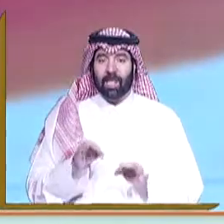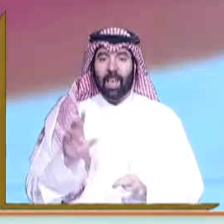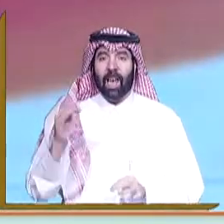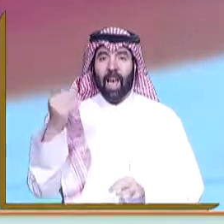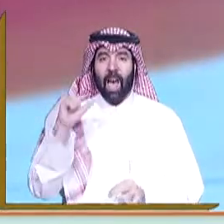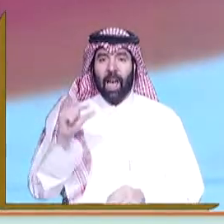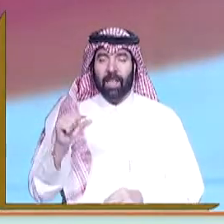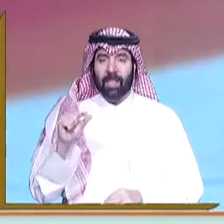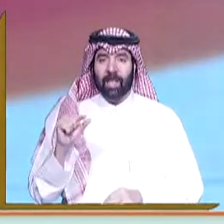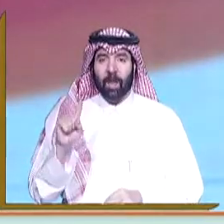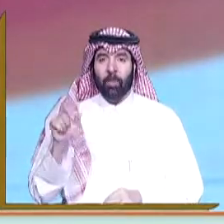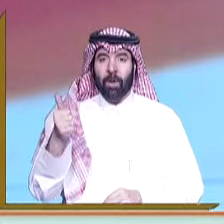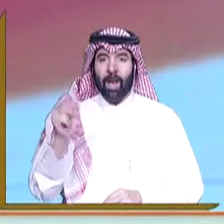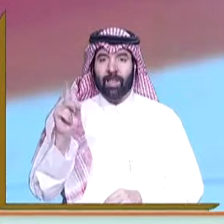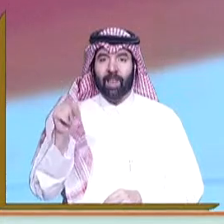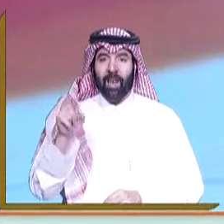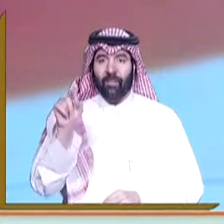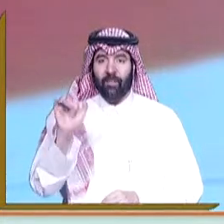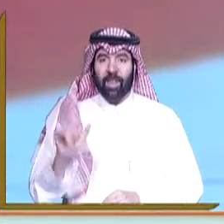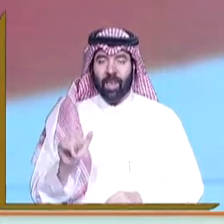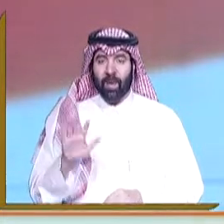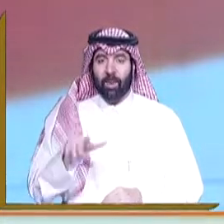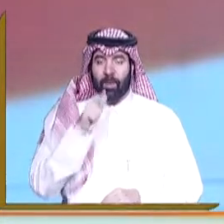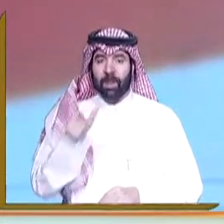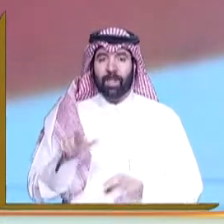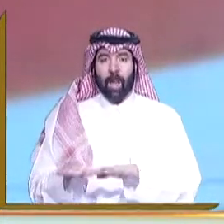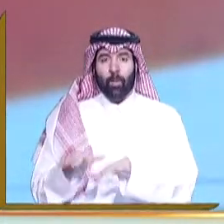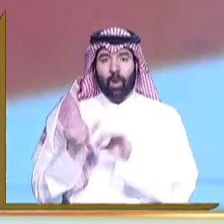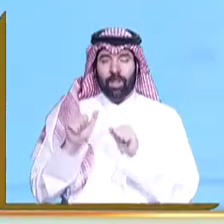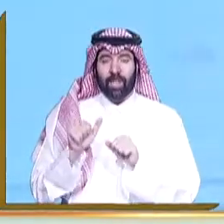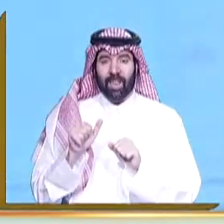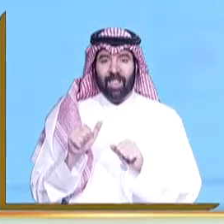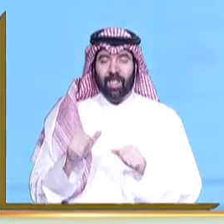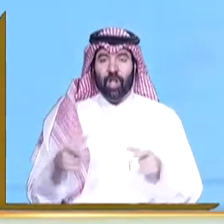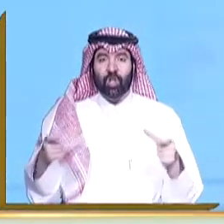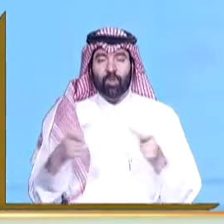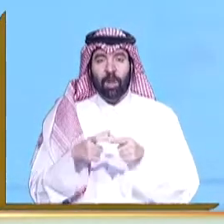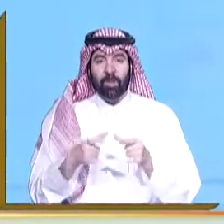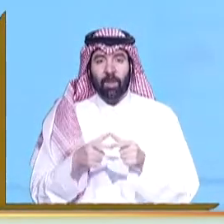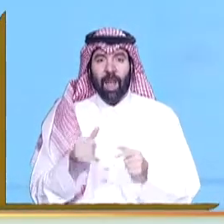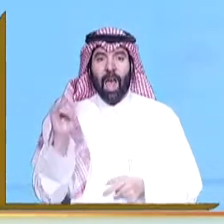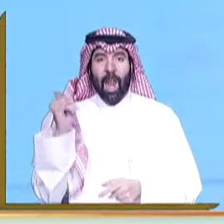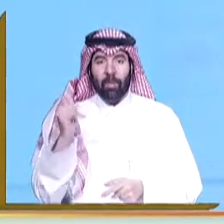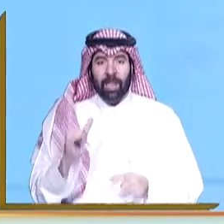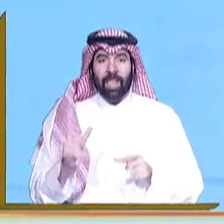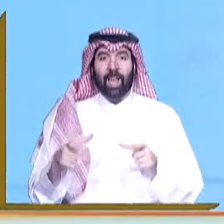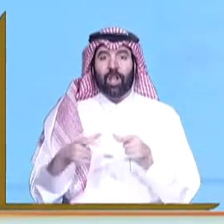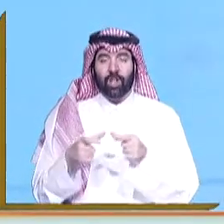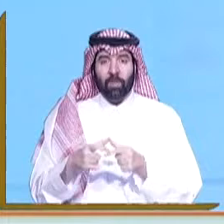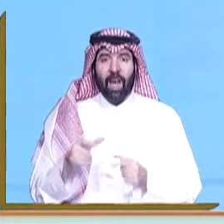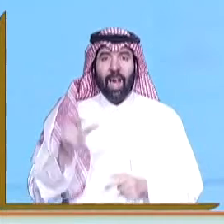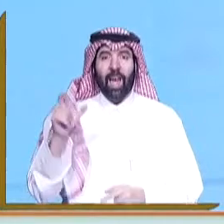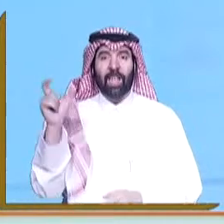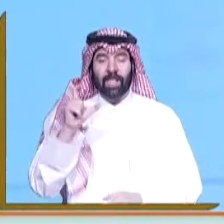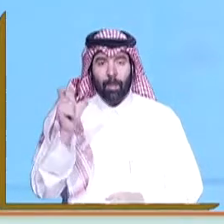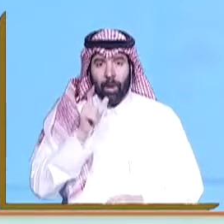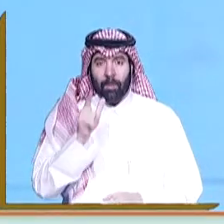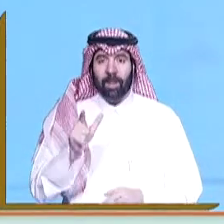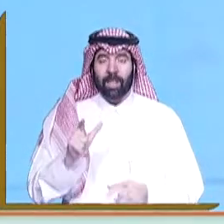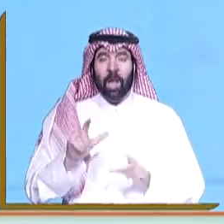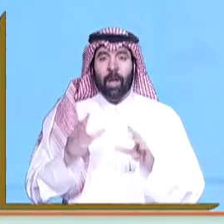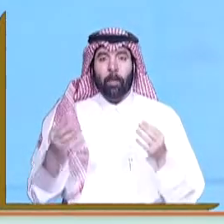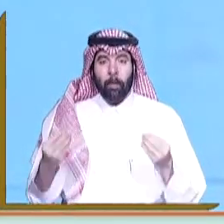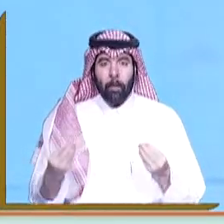هذه النشرة. من مخرجات القمة العربية والإسلامية غير العادية قيام لجنة وزارية عربية